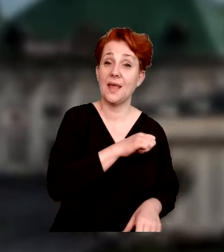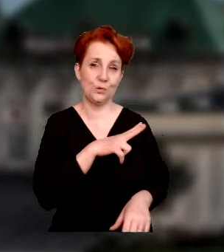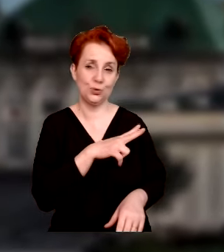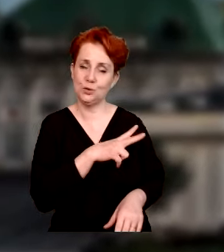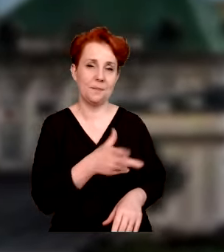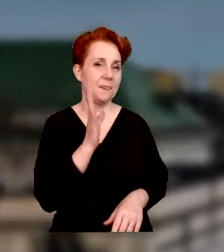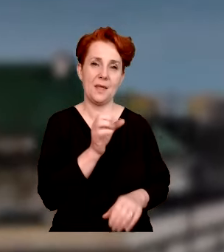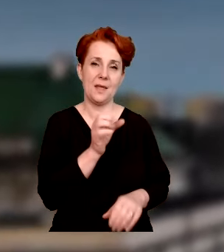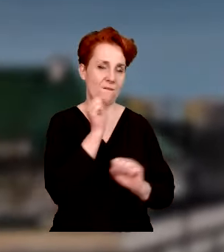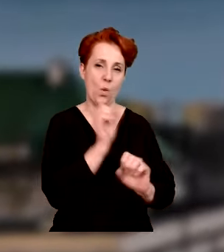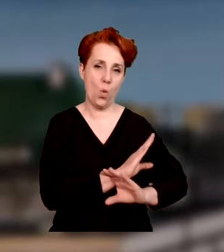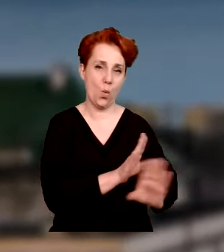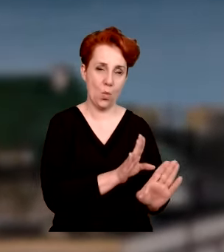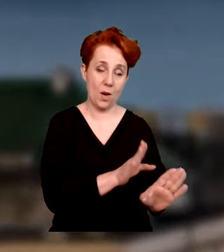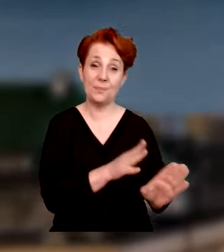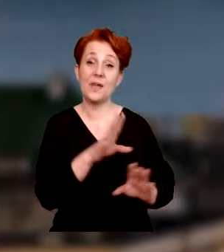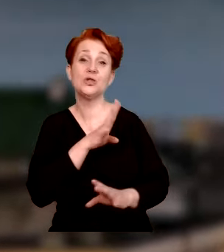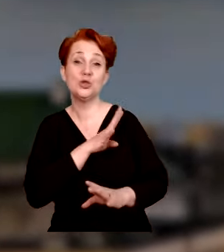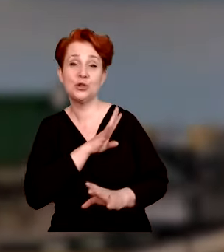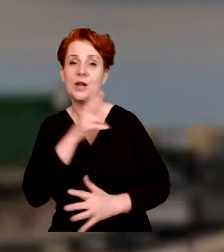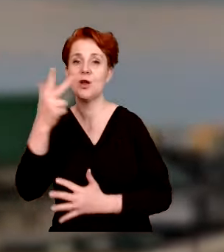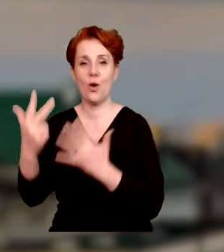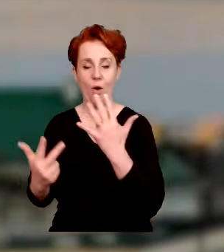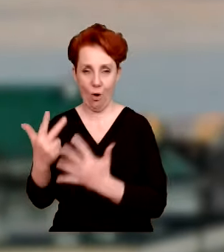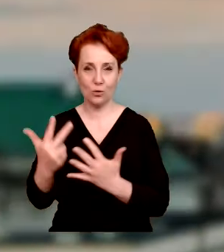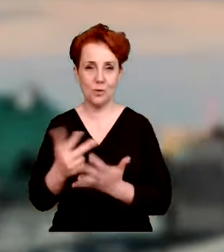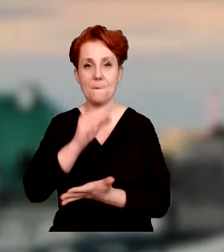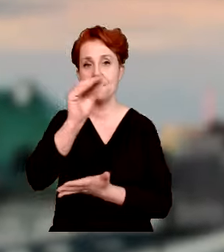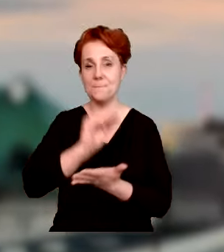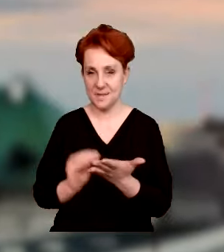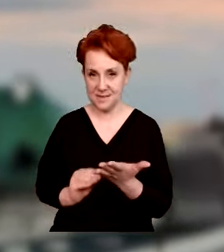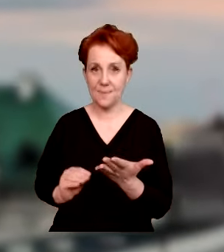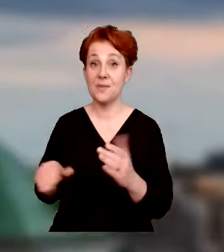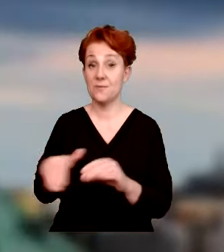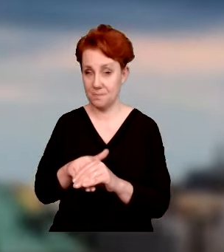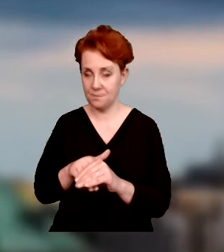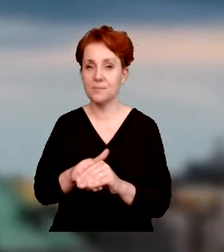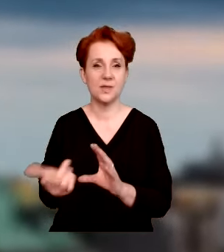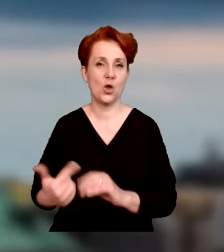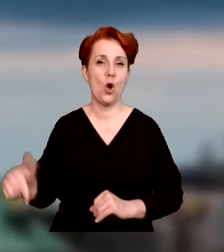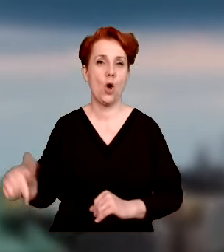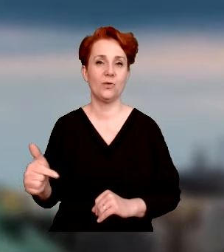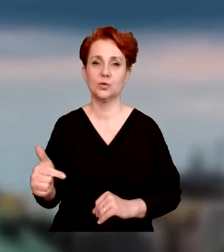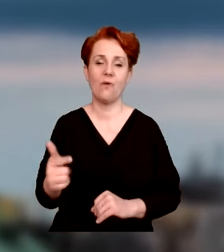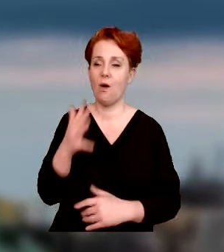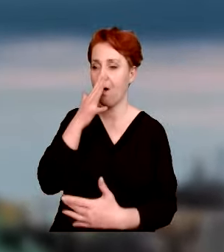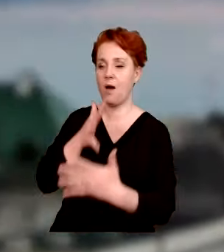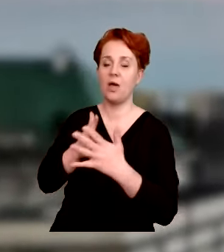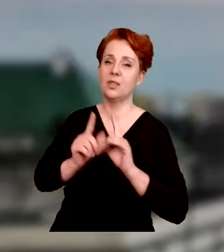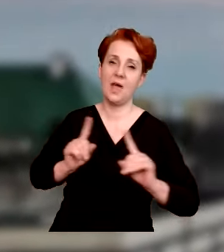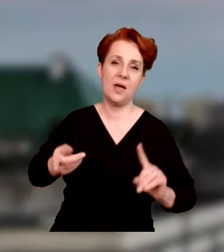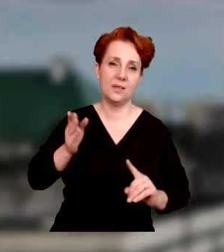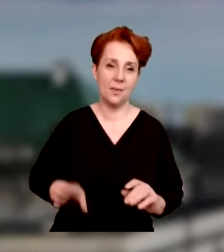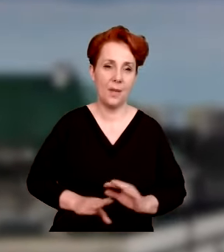będzie wcale prac domowych. W klasach 4-8 pisemne prace domowe będą nieobowiązkowe i nie będą oceniane przez